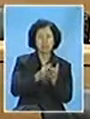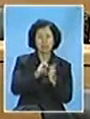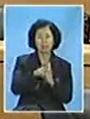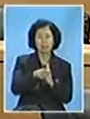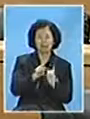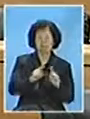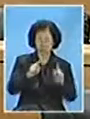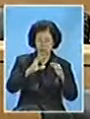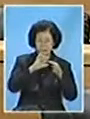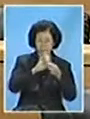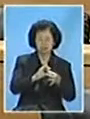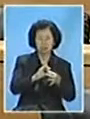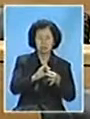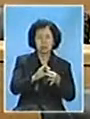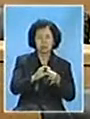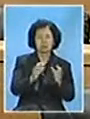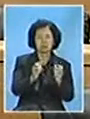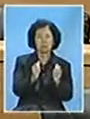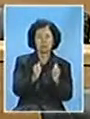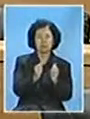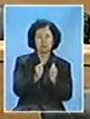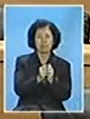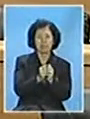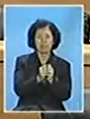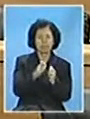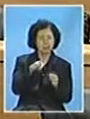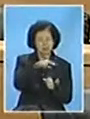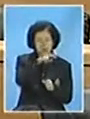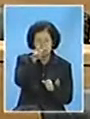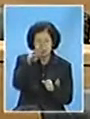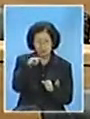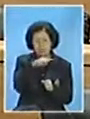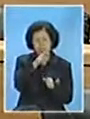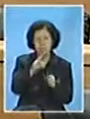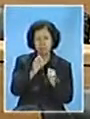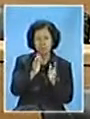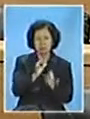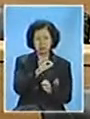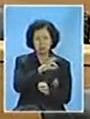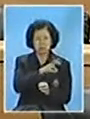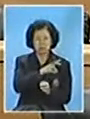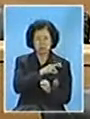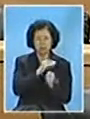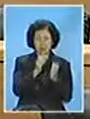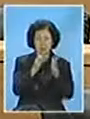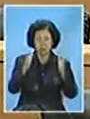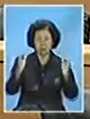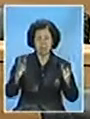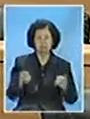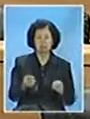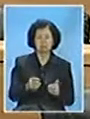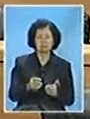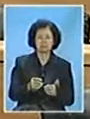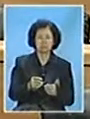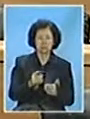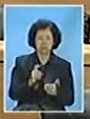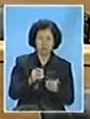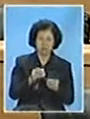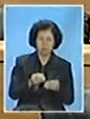ปเกี่ยวข้องกับการซึ่งต้องไปดูแลผู้ที่เป็นสมาชิกมากมายเนี่ยผมคิดว่าน่าจะให้โอก